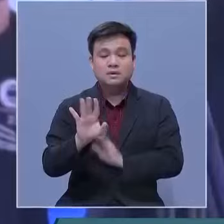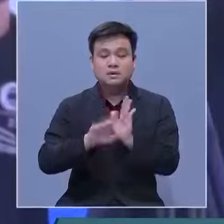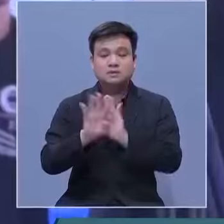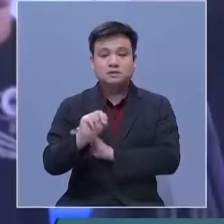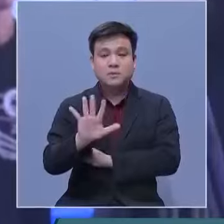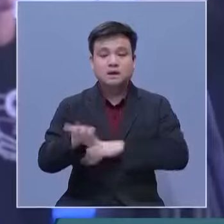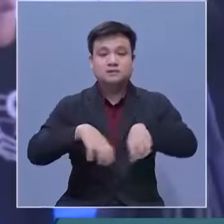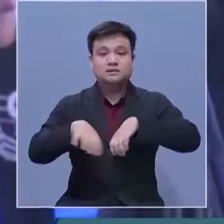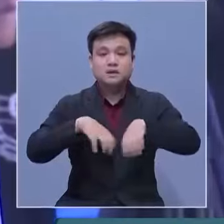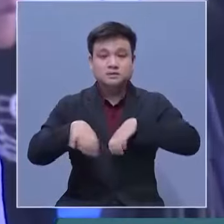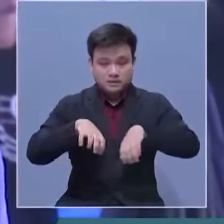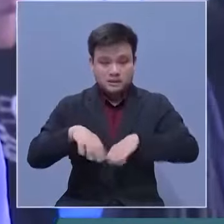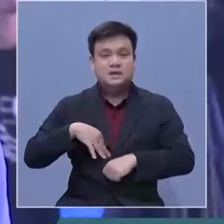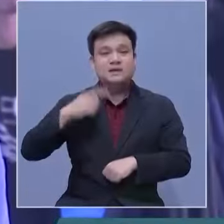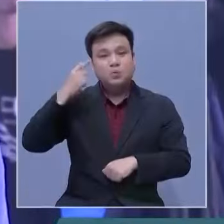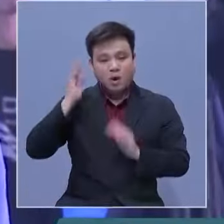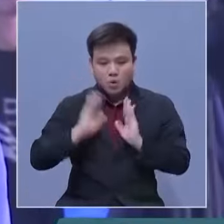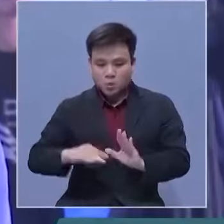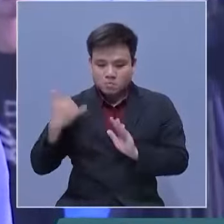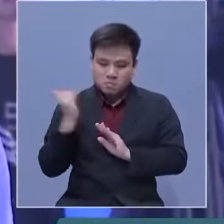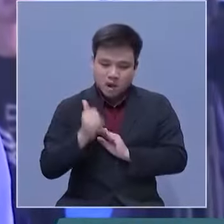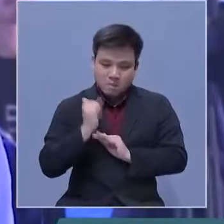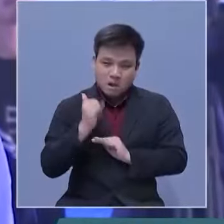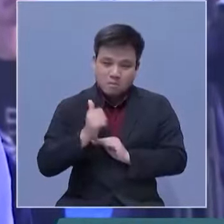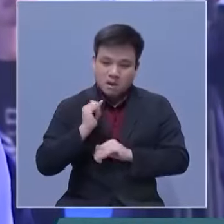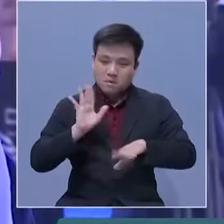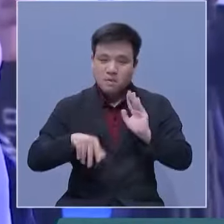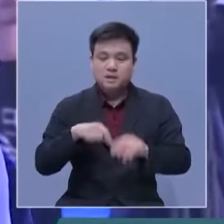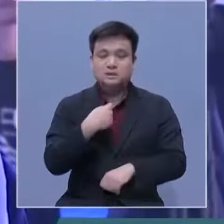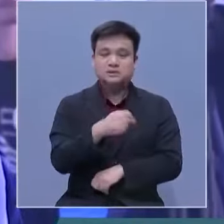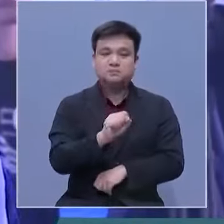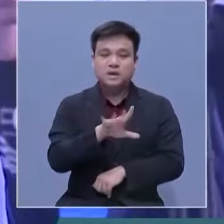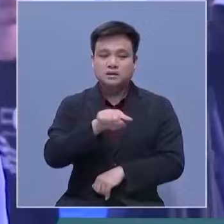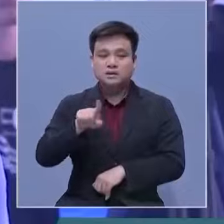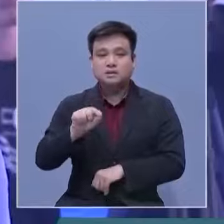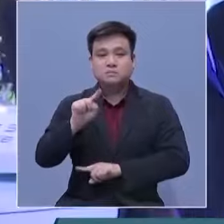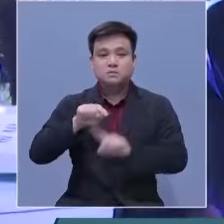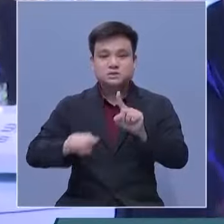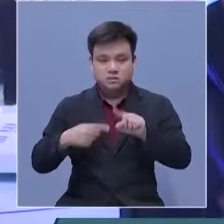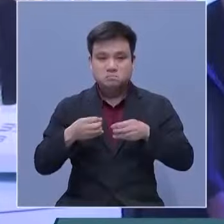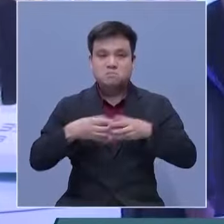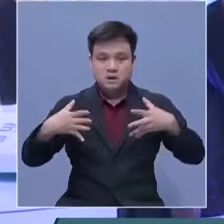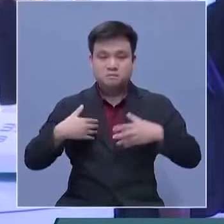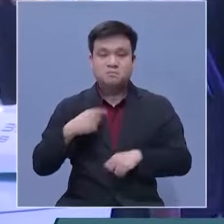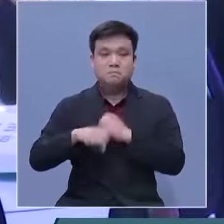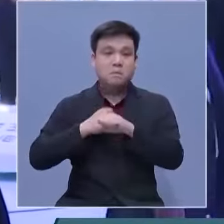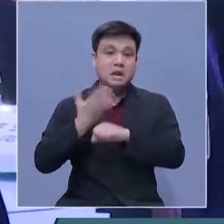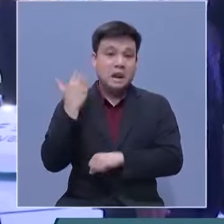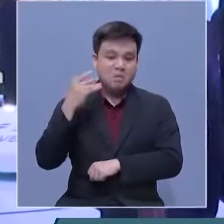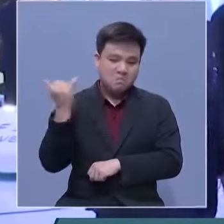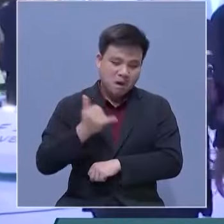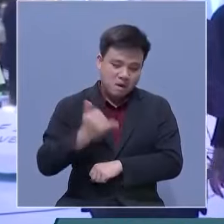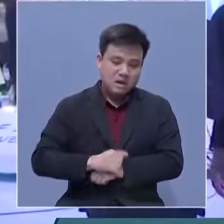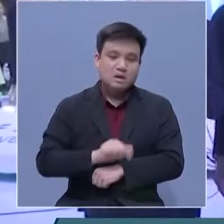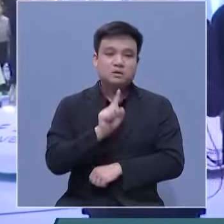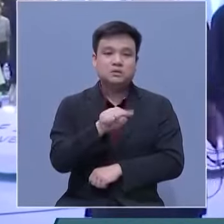มีจำนวนผู้เข้าร่วมงานเพิ่มขึ้น 15-20% จากปีที่แล้วนะคะที่มีผู้เข้าร่วมงานถึง 1,600,000 คนสร้าง